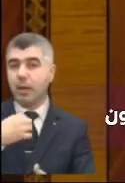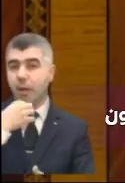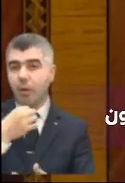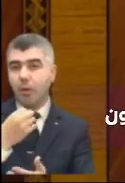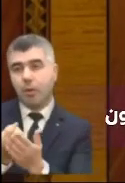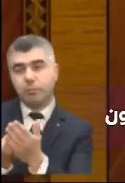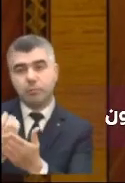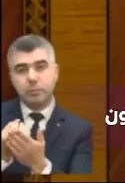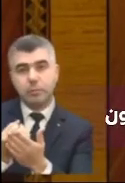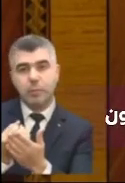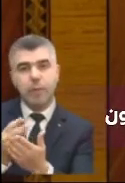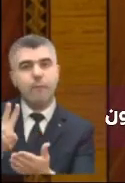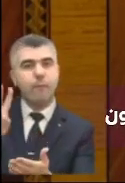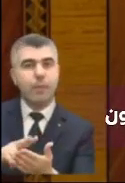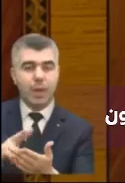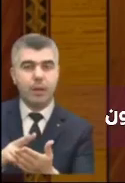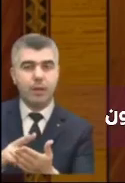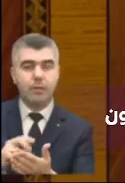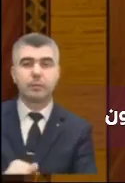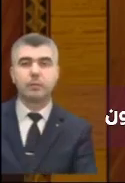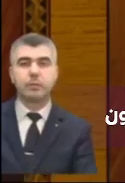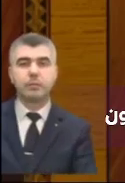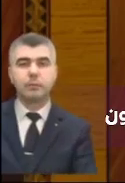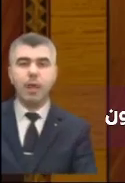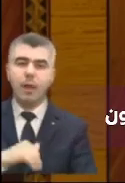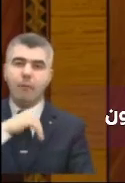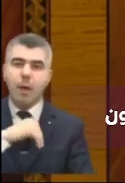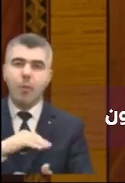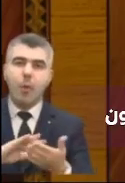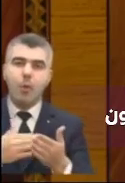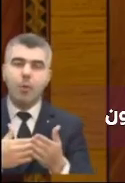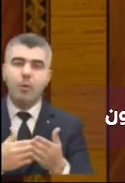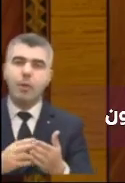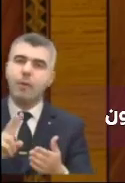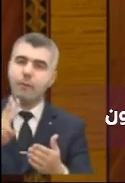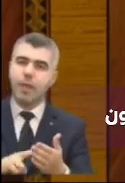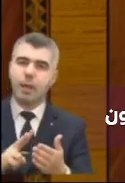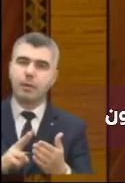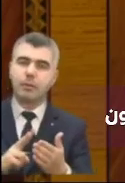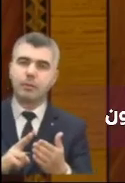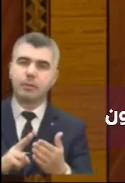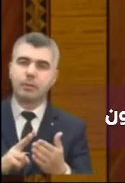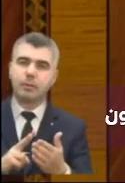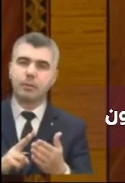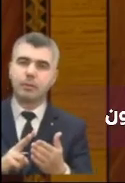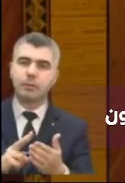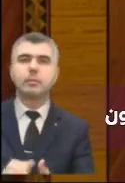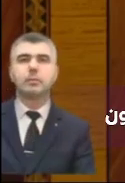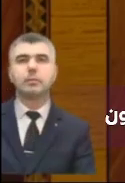أن أتشاطر معكم يقيني بأن هذه العلاقات